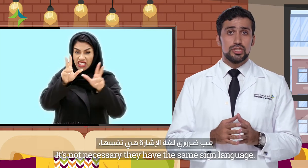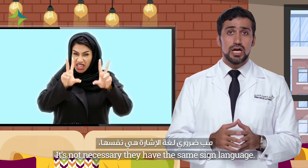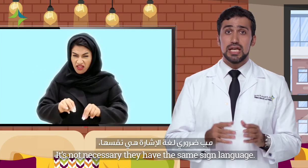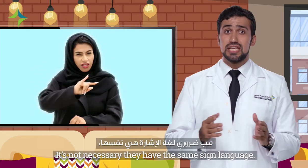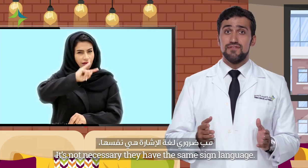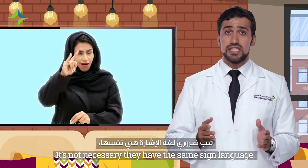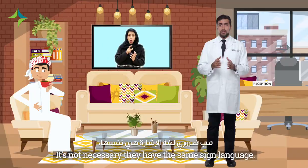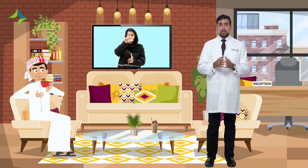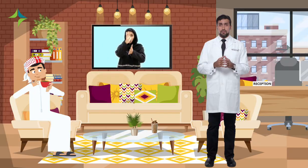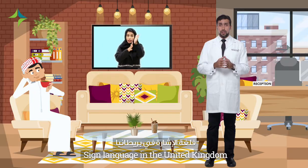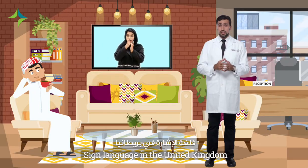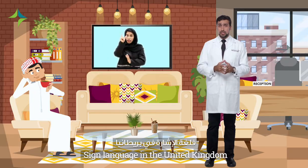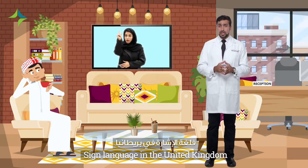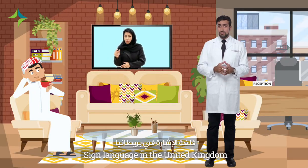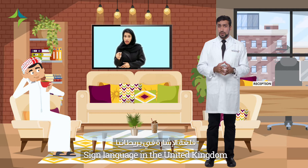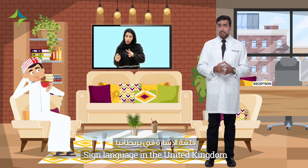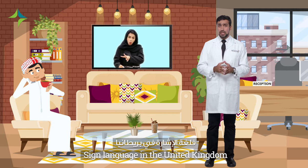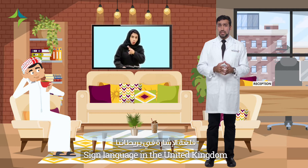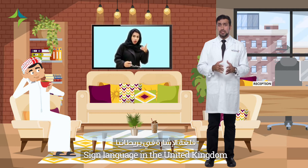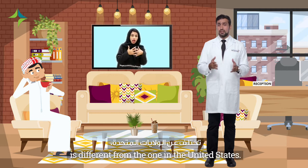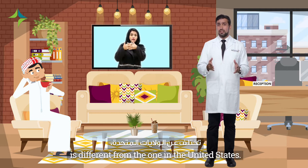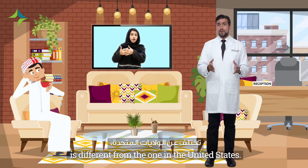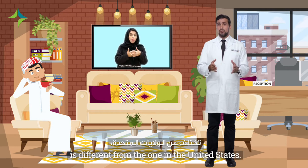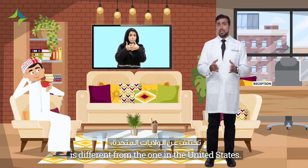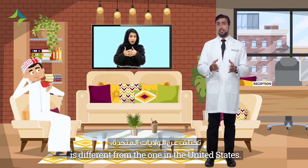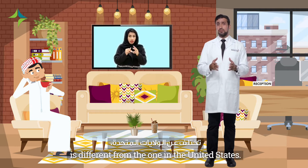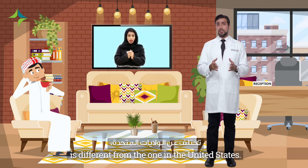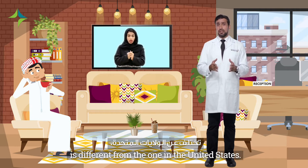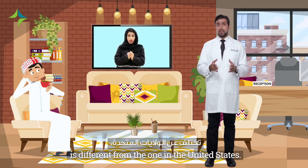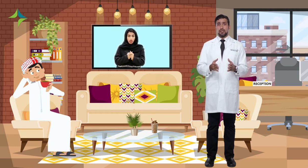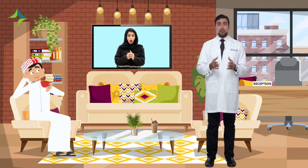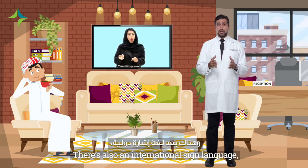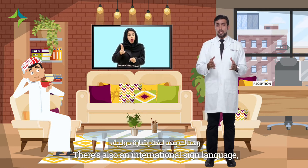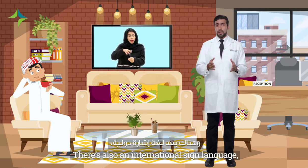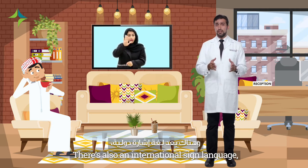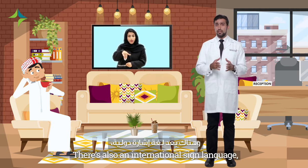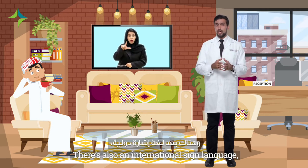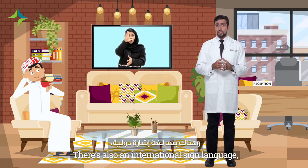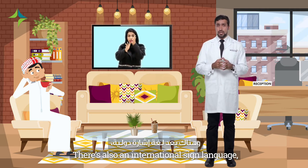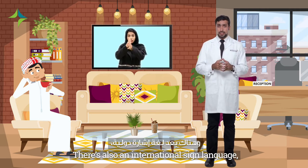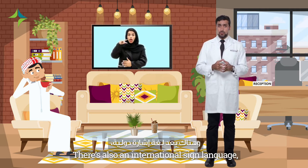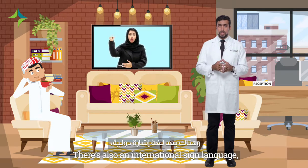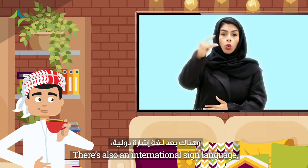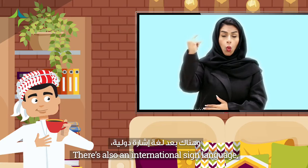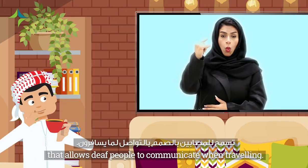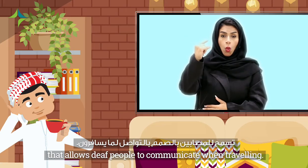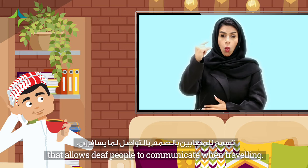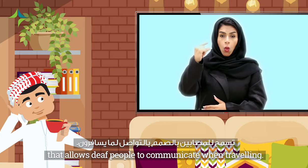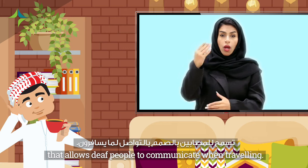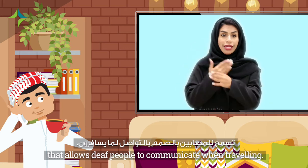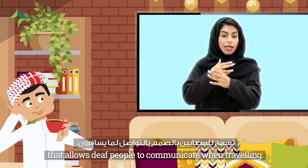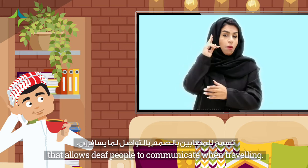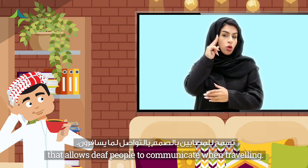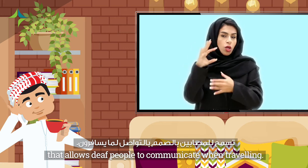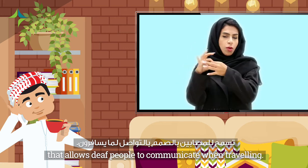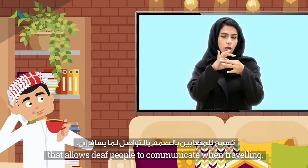اللغة الإشارة هي نفسها فلغة الإشارة في بريطانيا تختلف عن الولايات المتحدة وهناك بعد لغة إشارة دولية تسمح